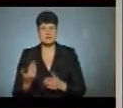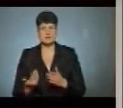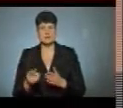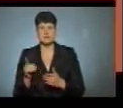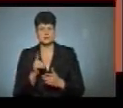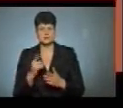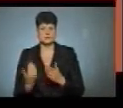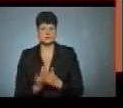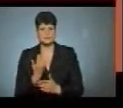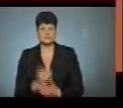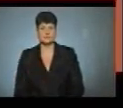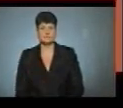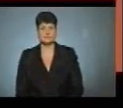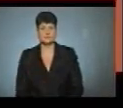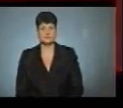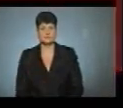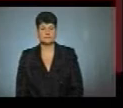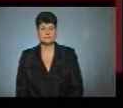випуску.